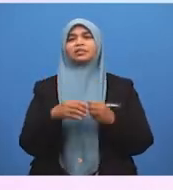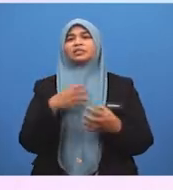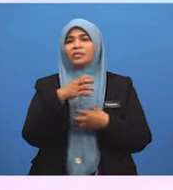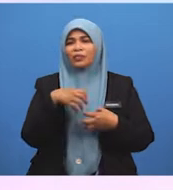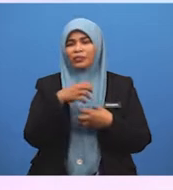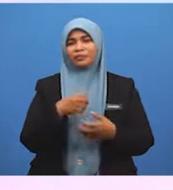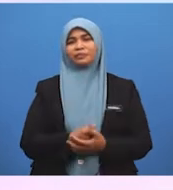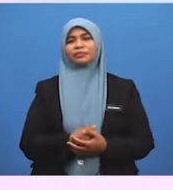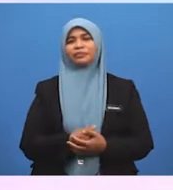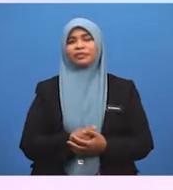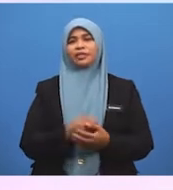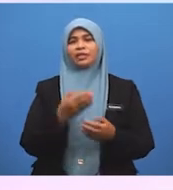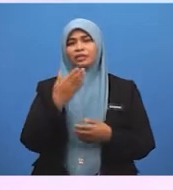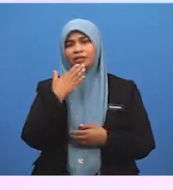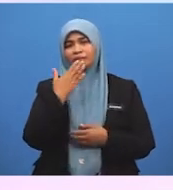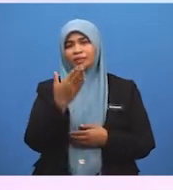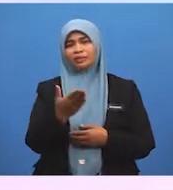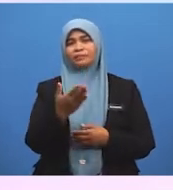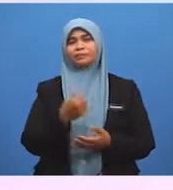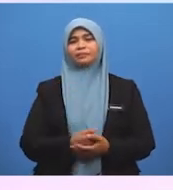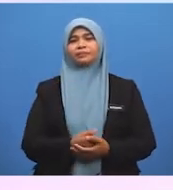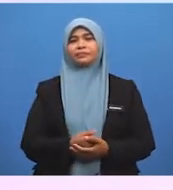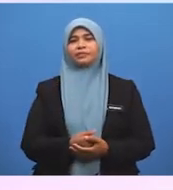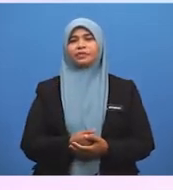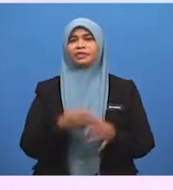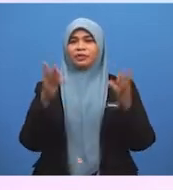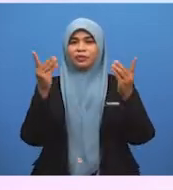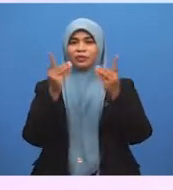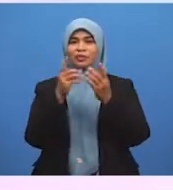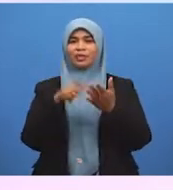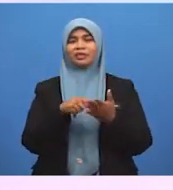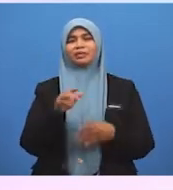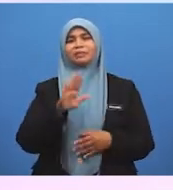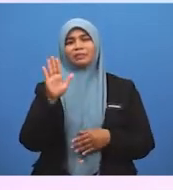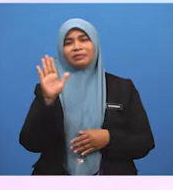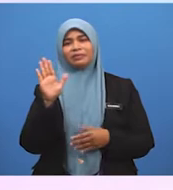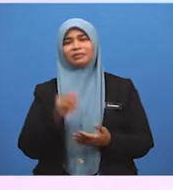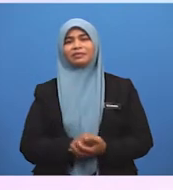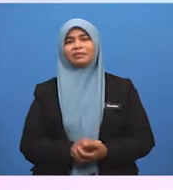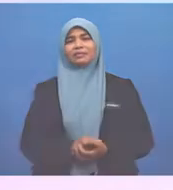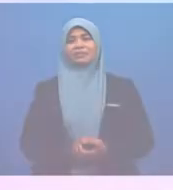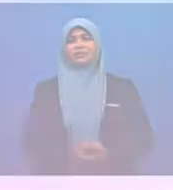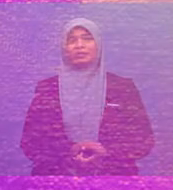dan seronok. Sekian, terima kasih. Jumpa lagi murid-murid.